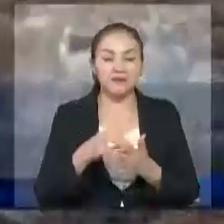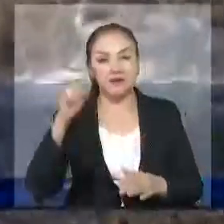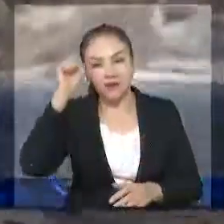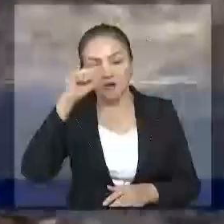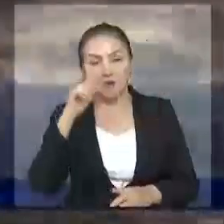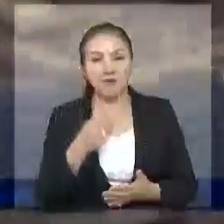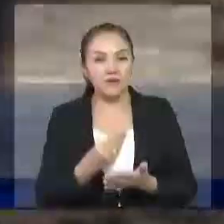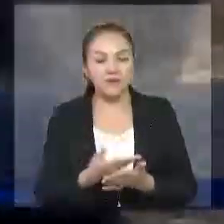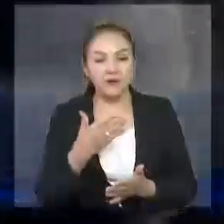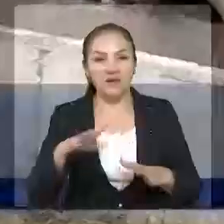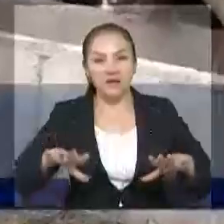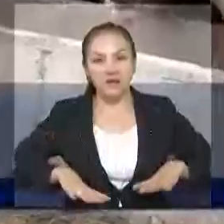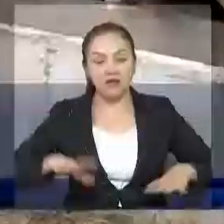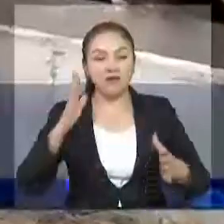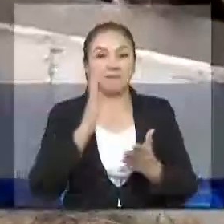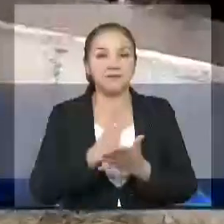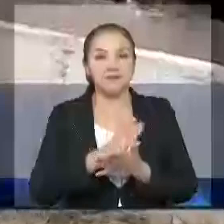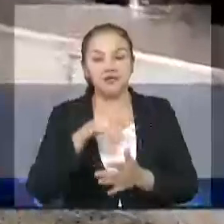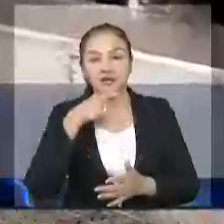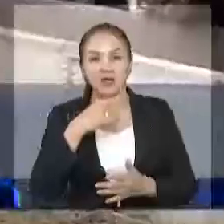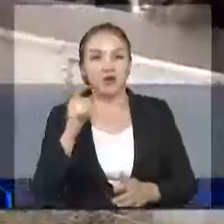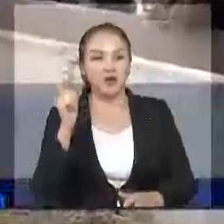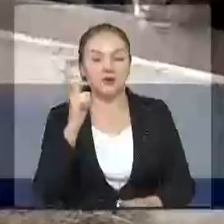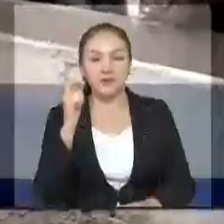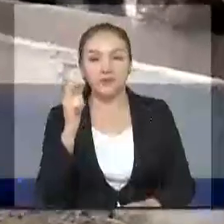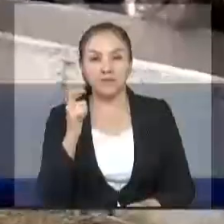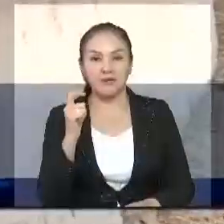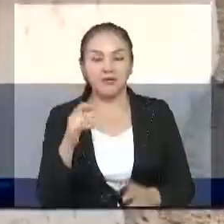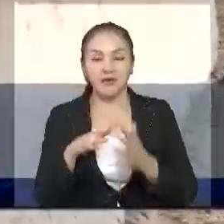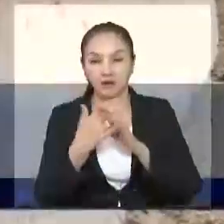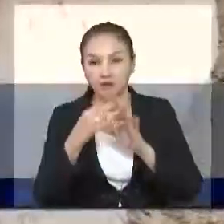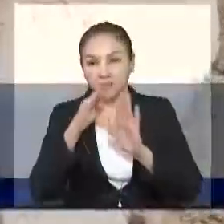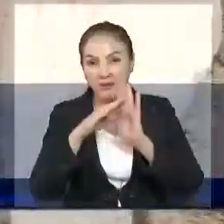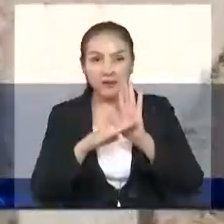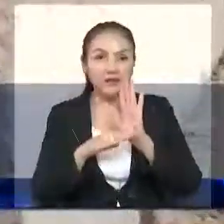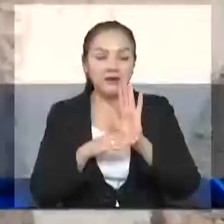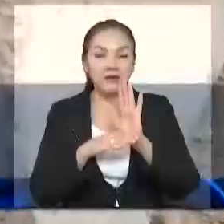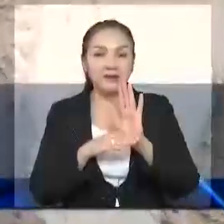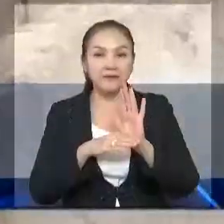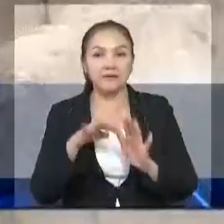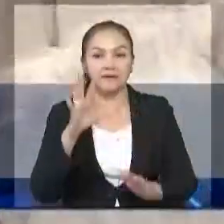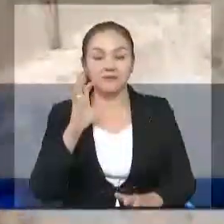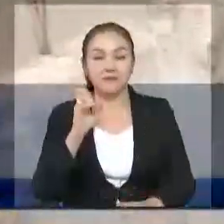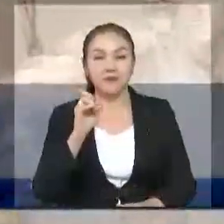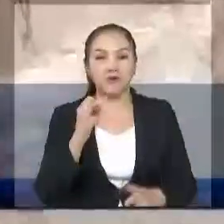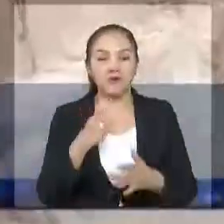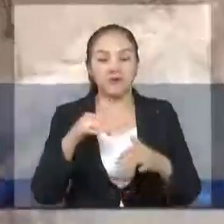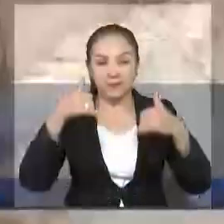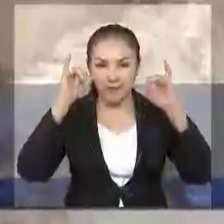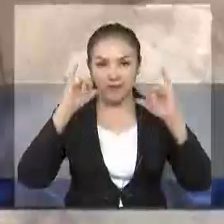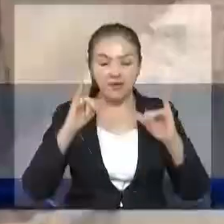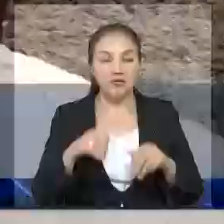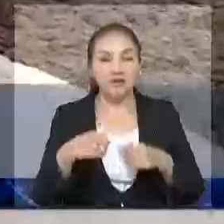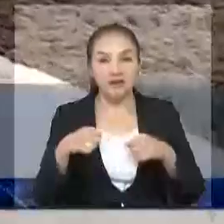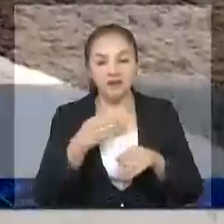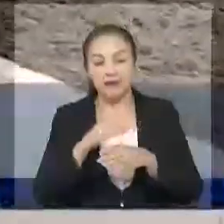қойлары, асыл тұқымды жылқылары бар. Айта кетейік, қожалық басшысы ауыл аманаты бағдарламасы аясында 500-ге жуық сиырды